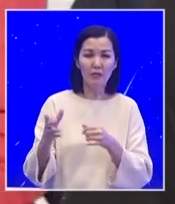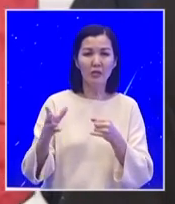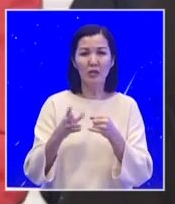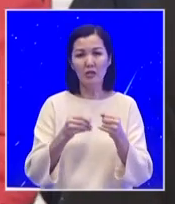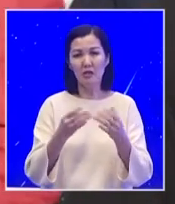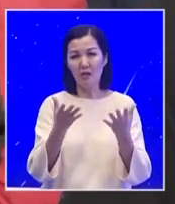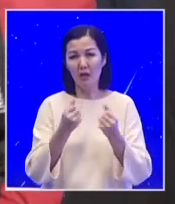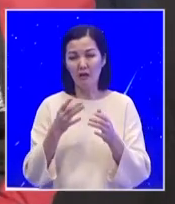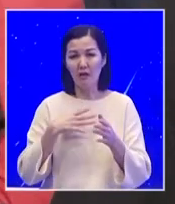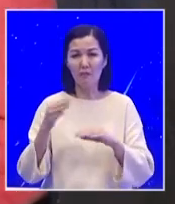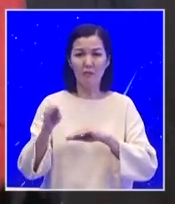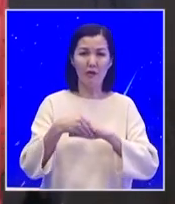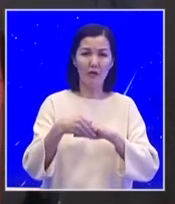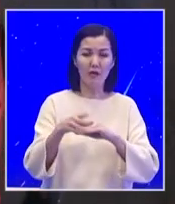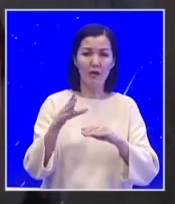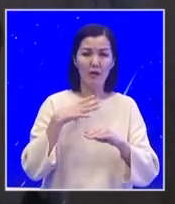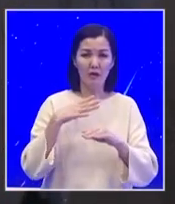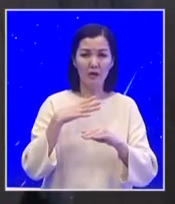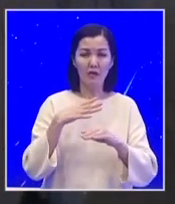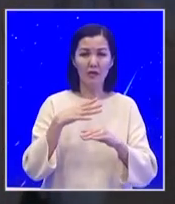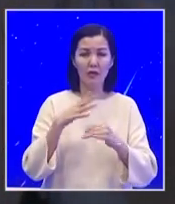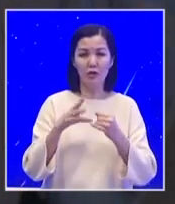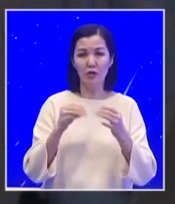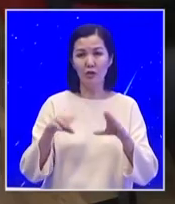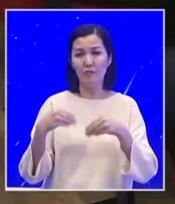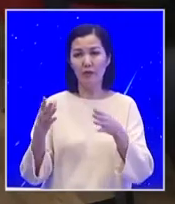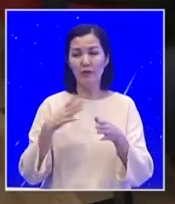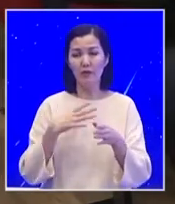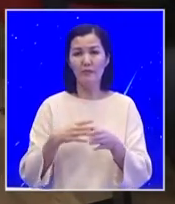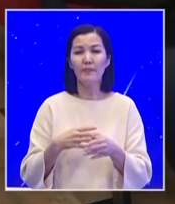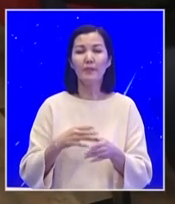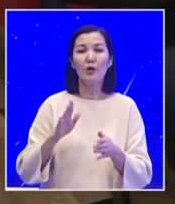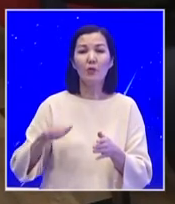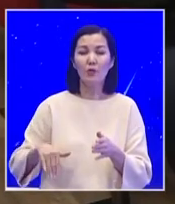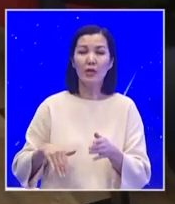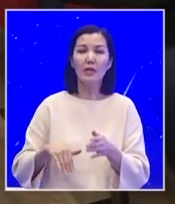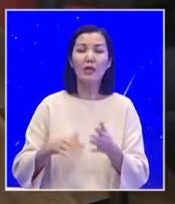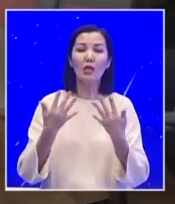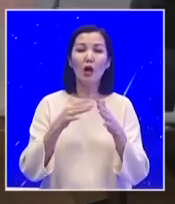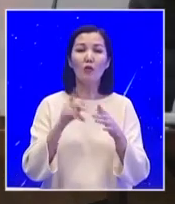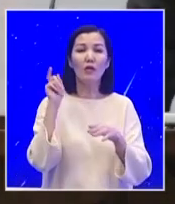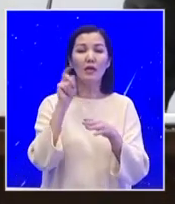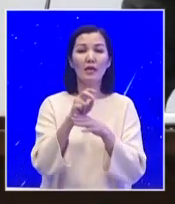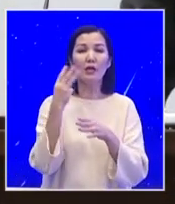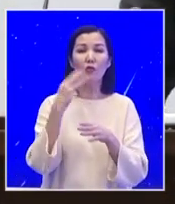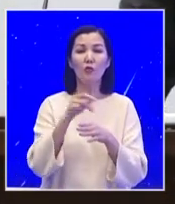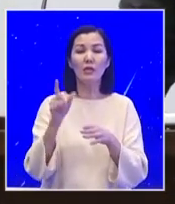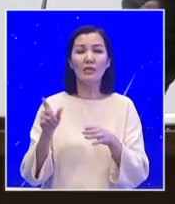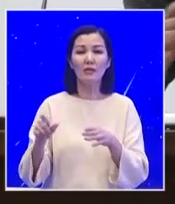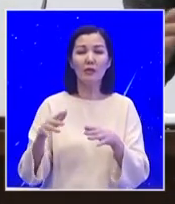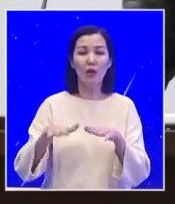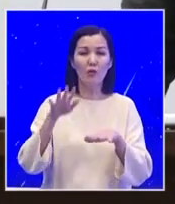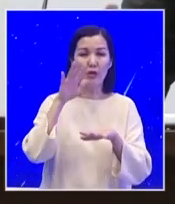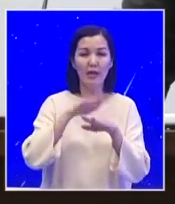жігіттер алған. Жер жоқ жігіттерге жер берілмей қалды. Артынша Қарқара түйік ауылдарынан келген 30-ға тарта азаматты аудан